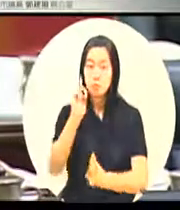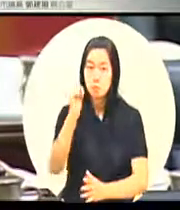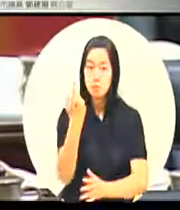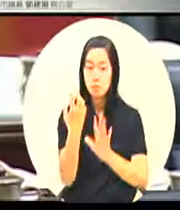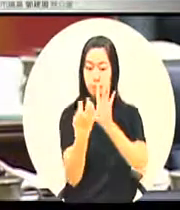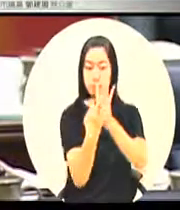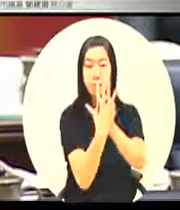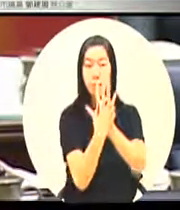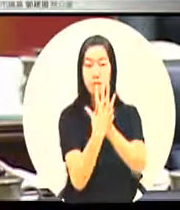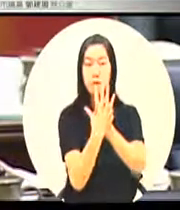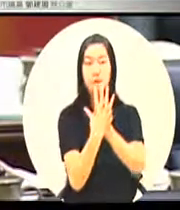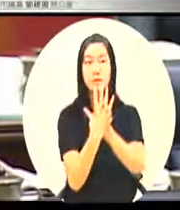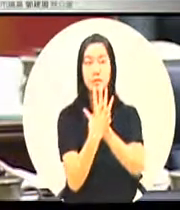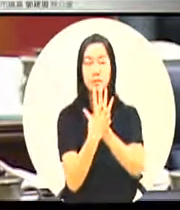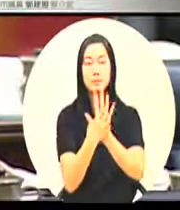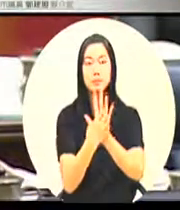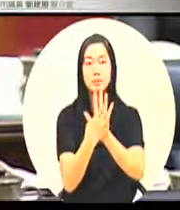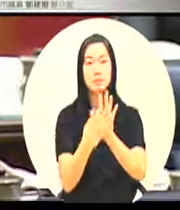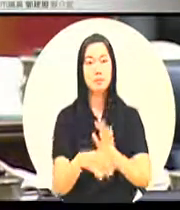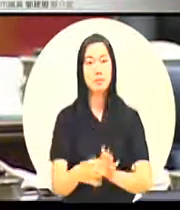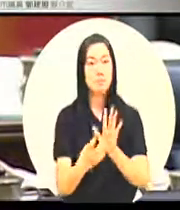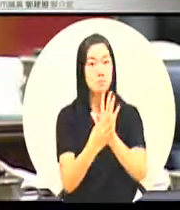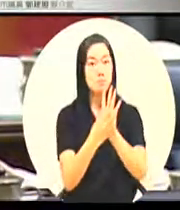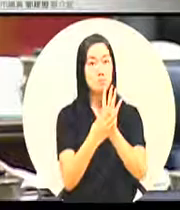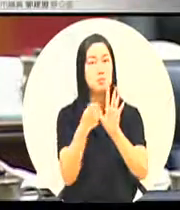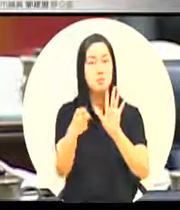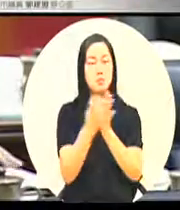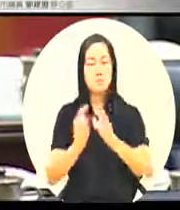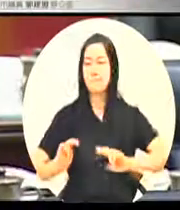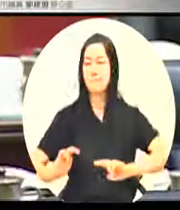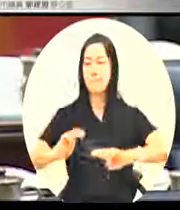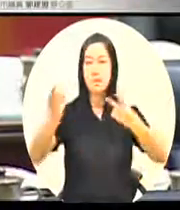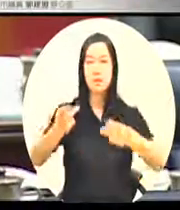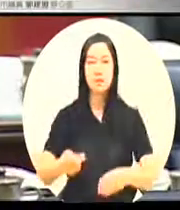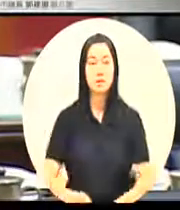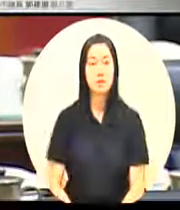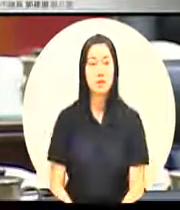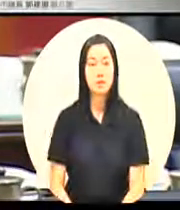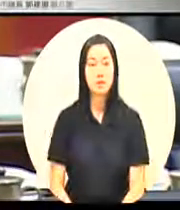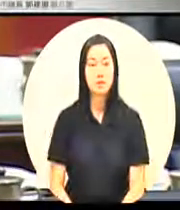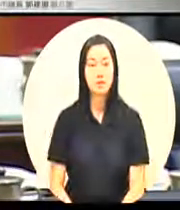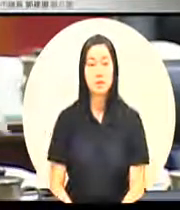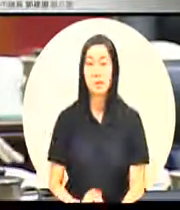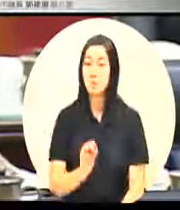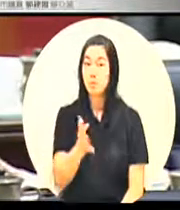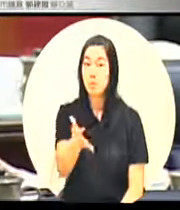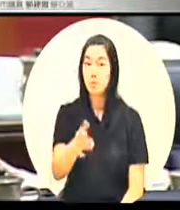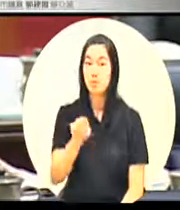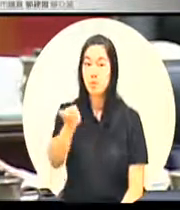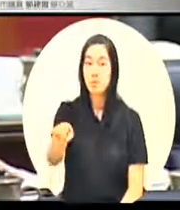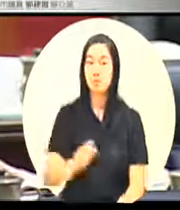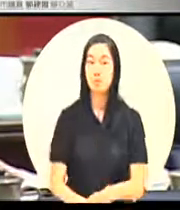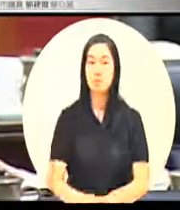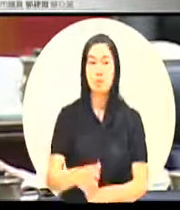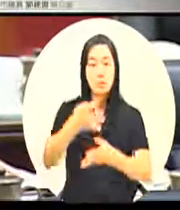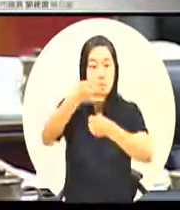示开始咸鱼翻身。因为只要有溯源标示，就可以让所